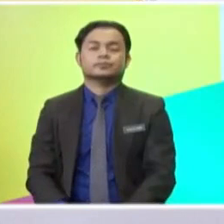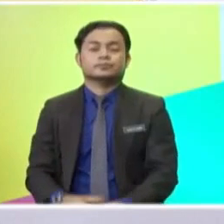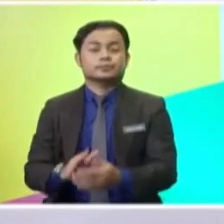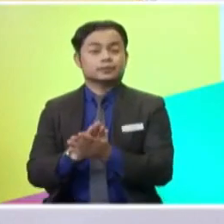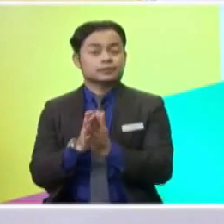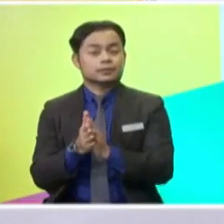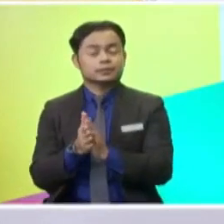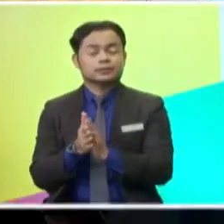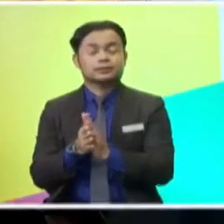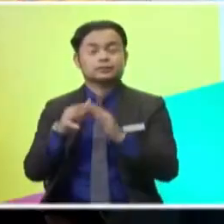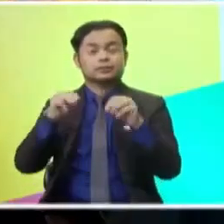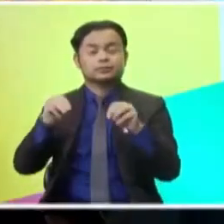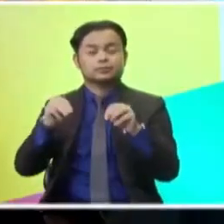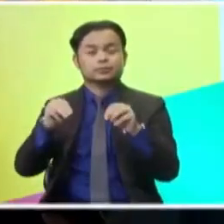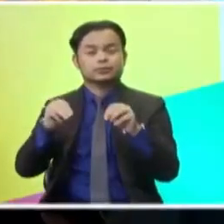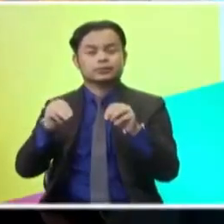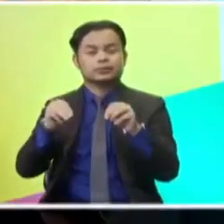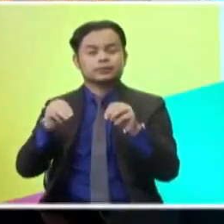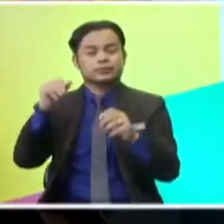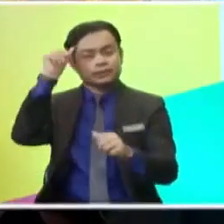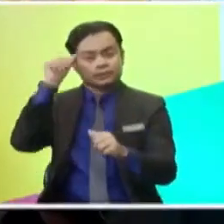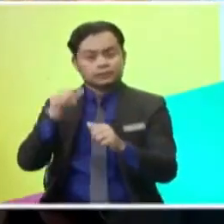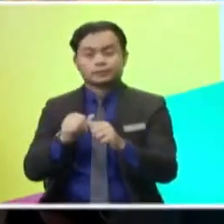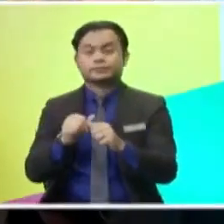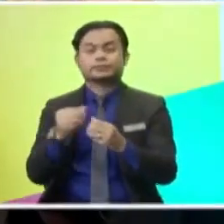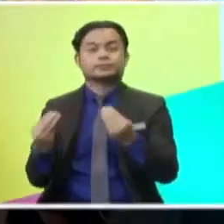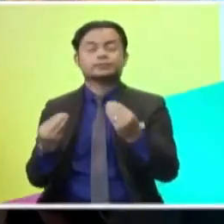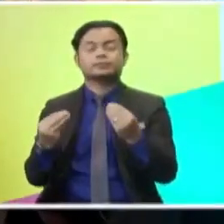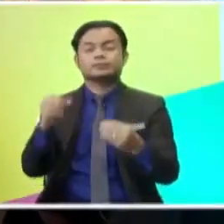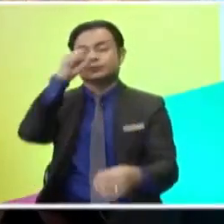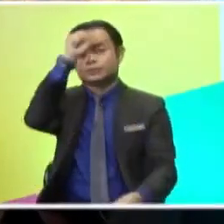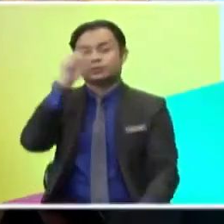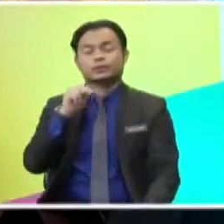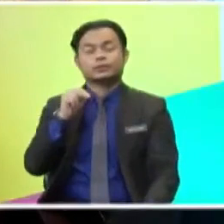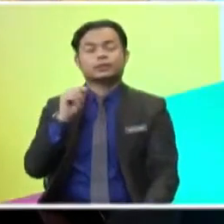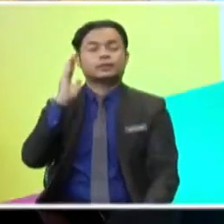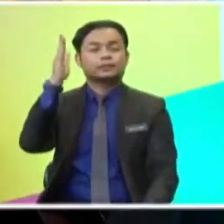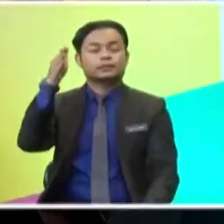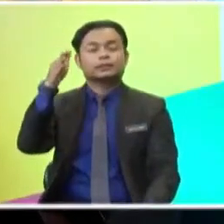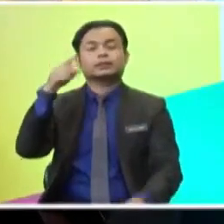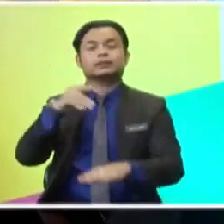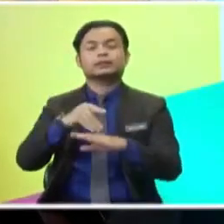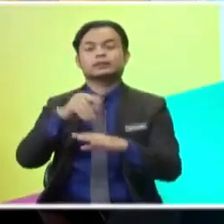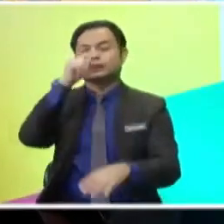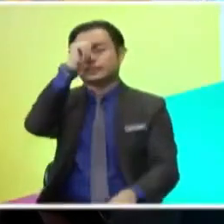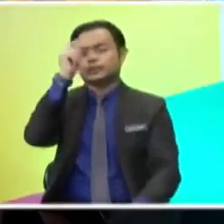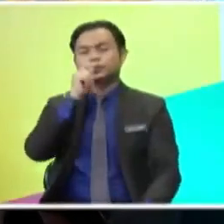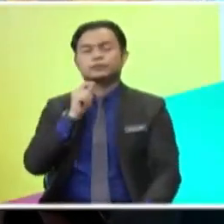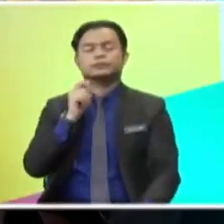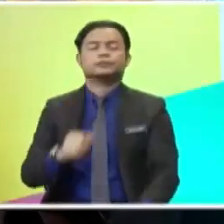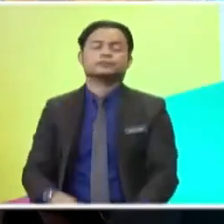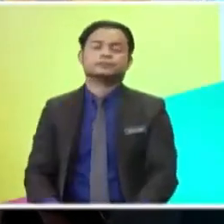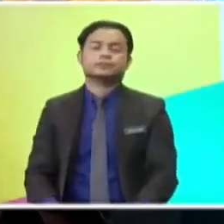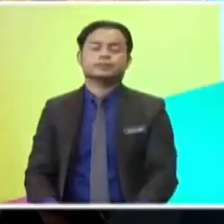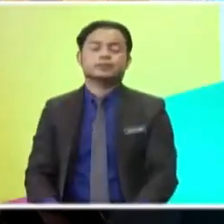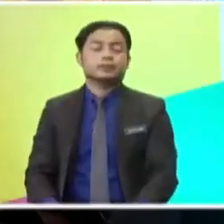murid perlu peka. Mungkin soalan begini turut ditanyakan ketika peperiksaan, ya, cikgu. Betul. Kalau Yuyu, kalau murid perlu menjawab, berapa buah